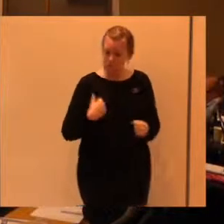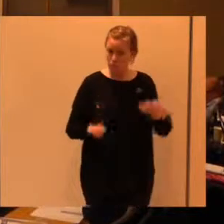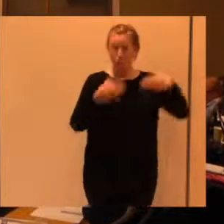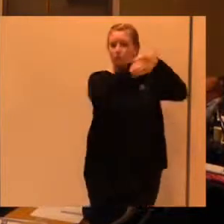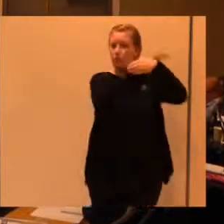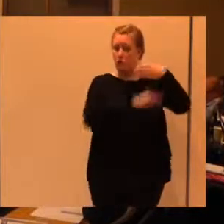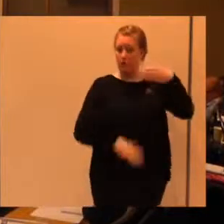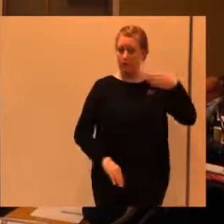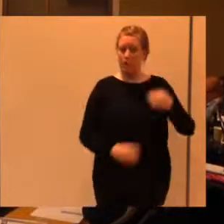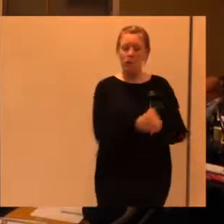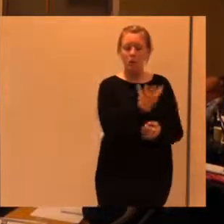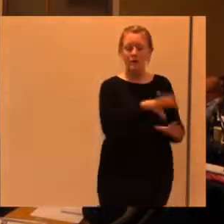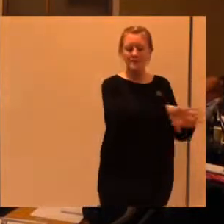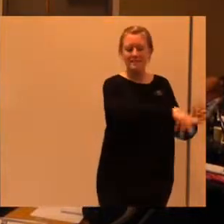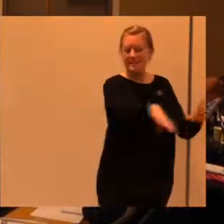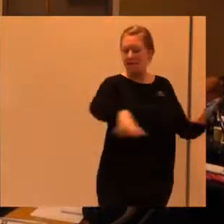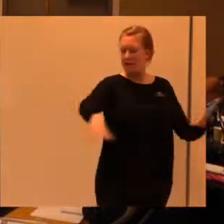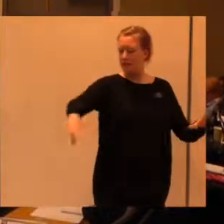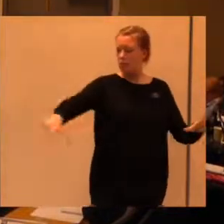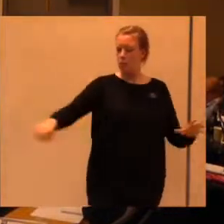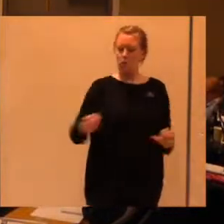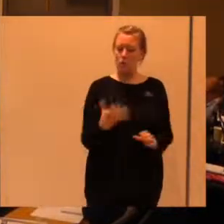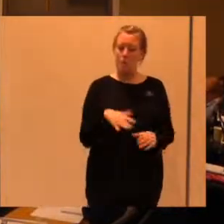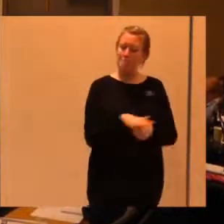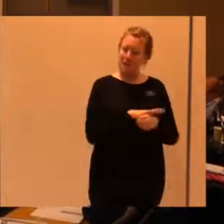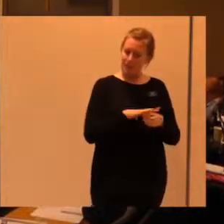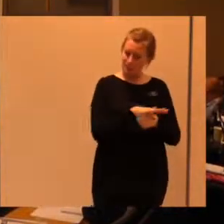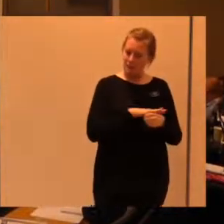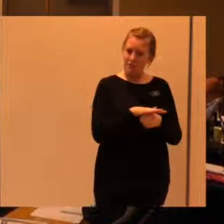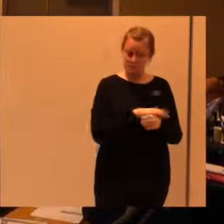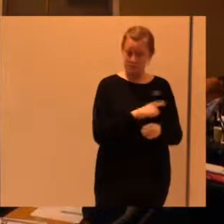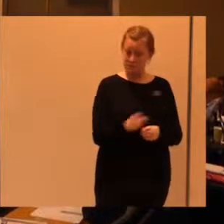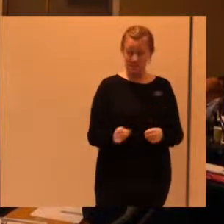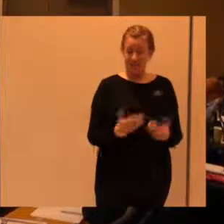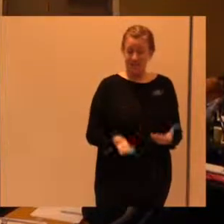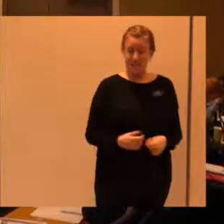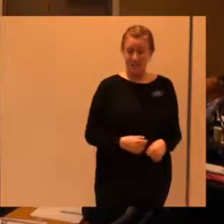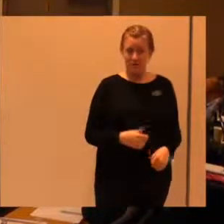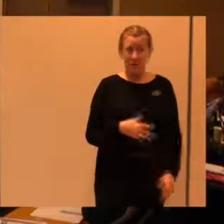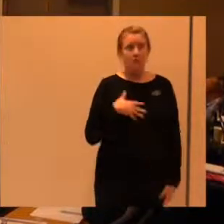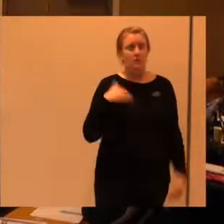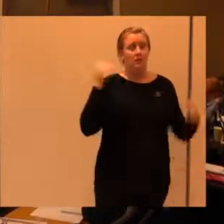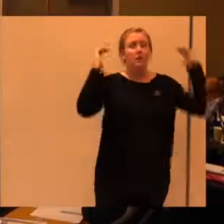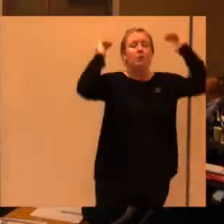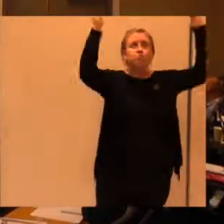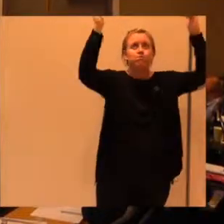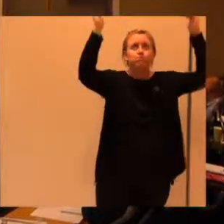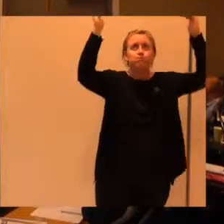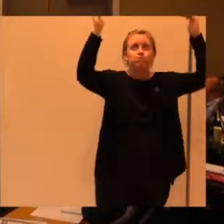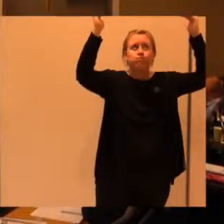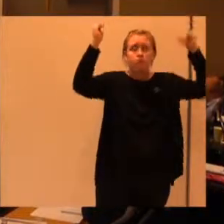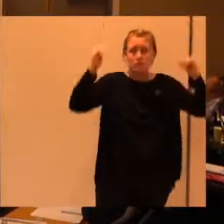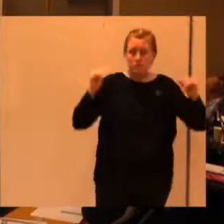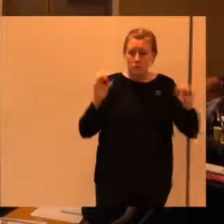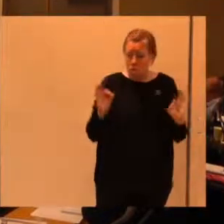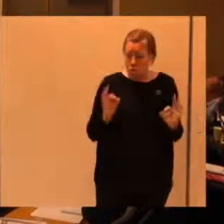inom vissa sektorer eller vissa branscher så blir det där en ganska brutalt uppvaknande om man ska följa dem.